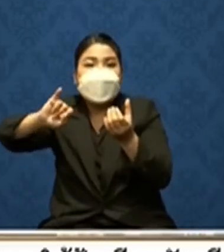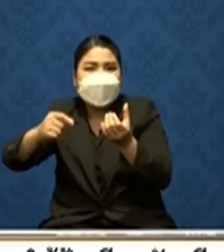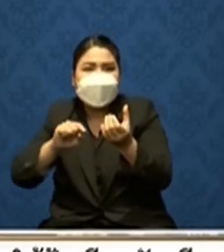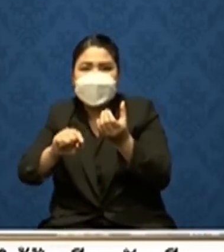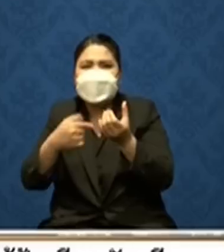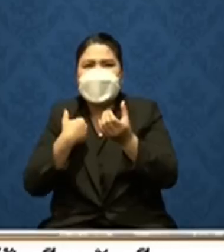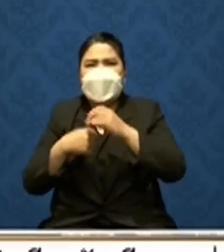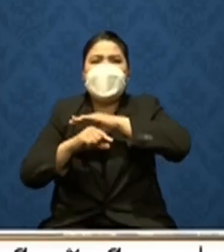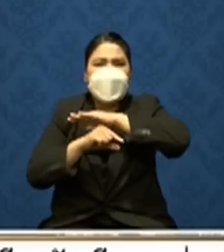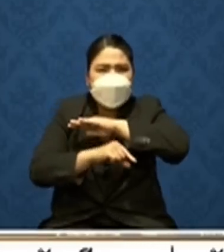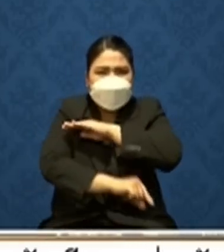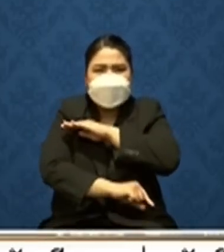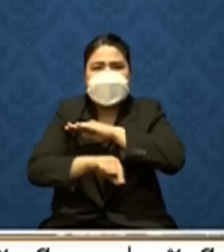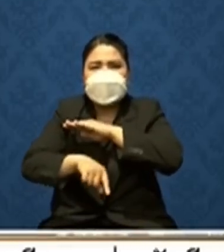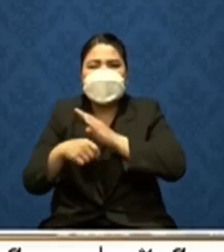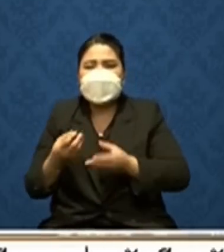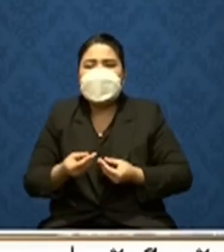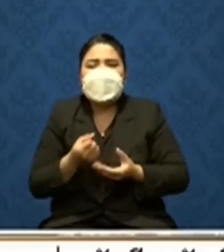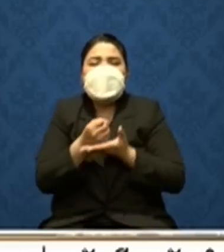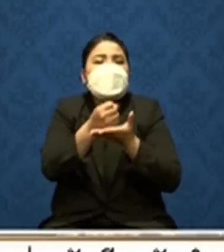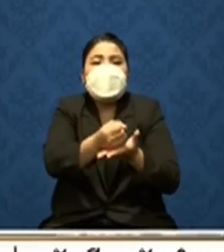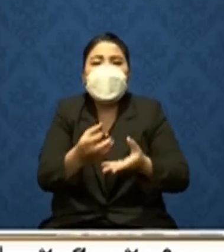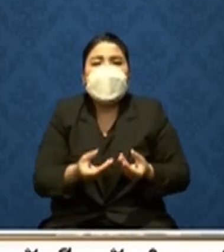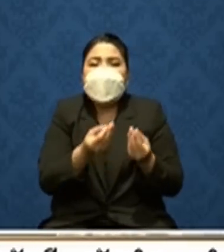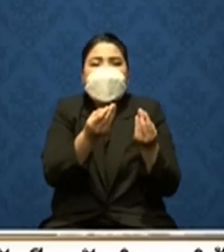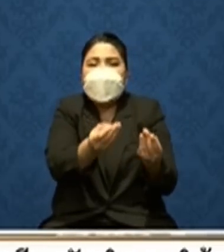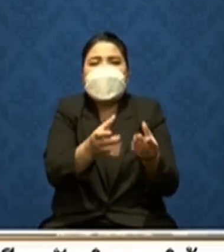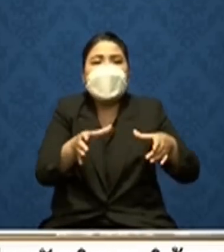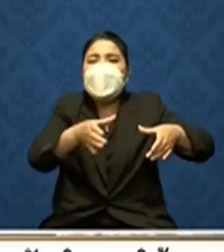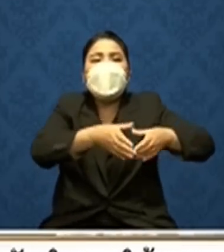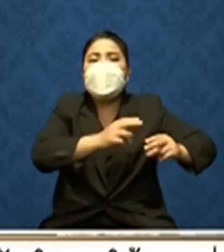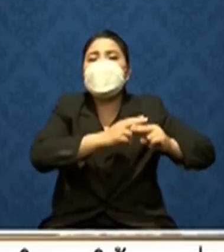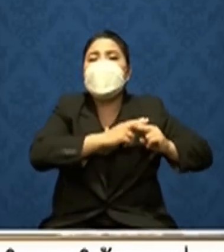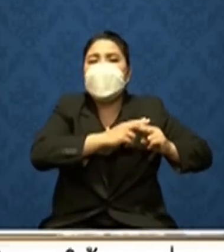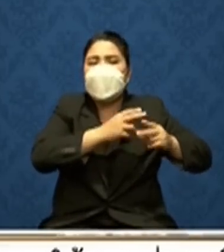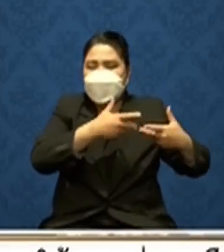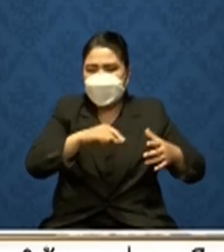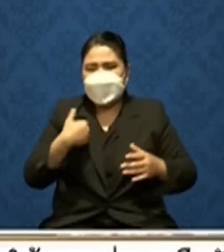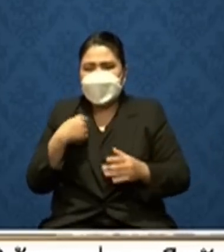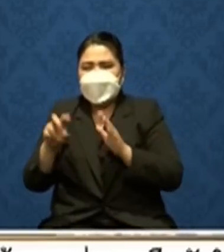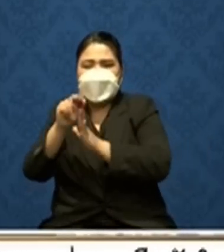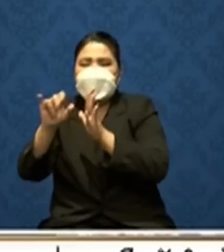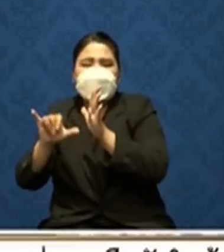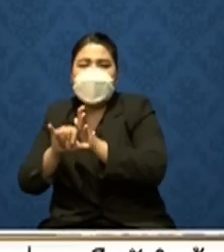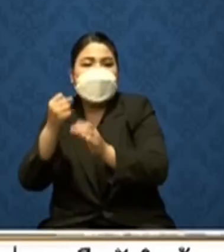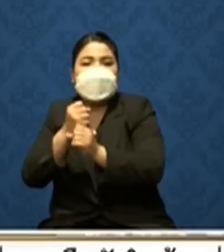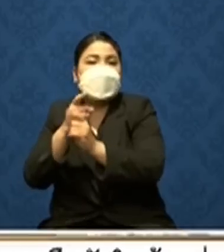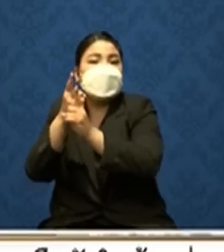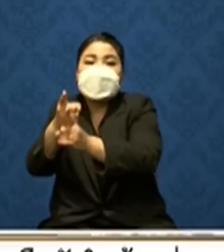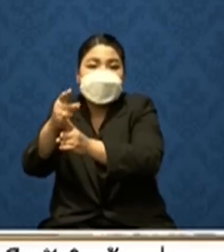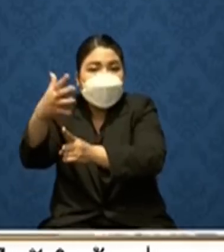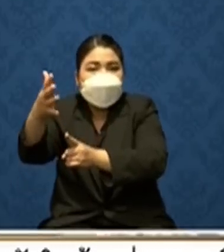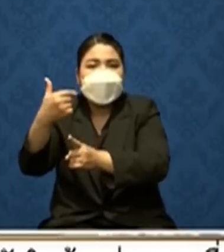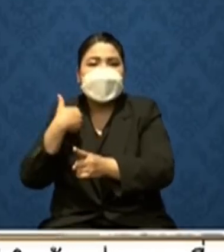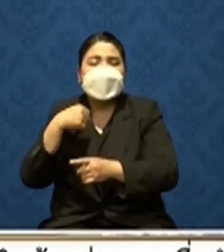ทุจริตเอื้อประโยชน์กับพวกพ้องไม่ปฏิบัติตามนโยบายที่แถลงไว้ใช้อำนาจคุกคามสิทธิเสรีภาพพี่น้องประชา